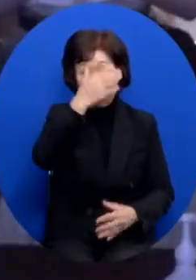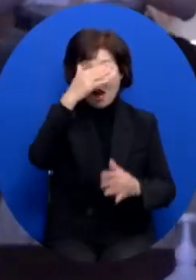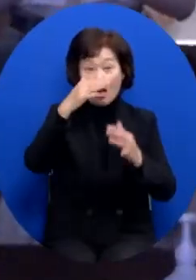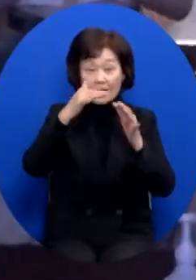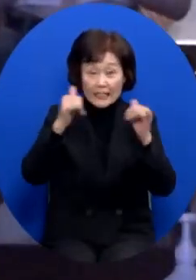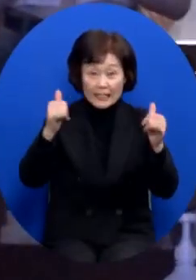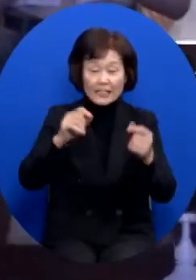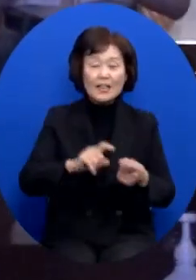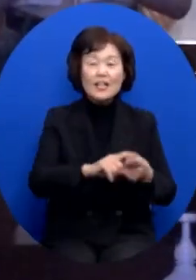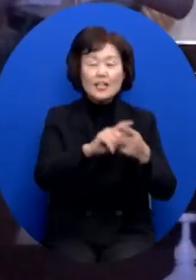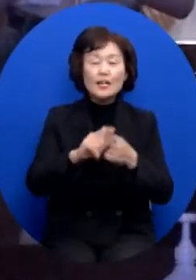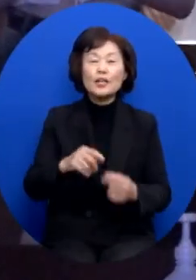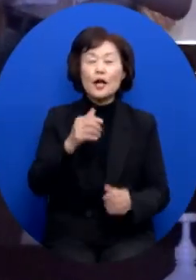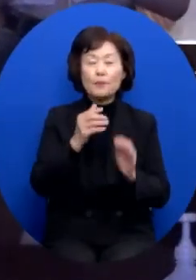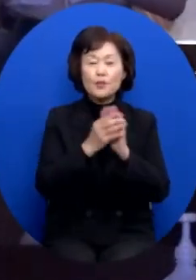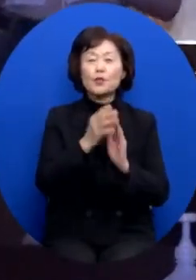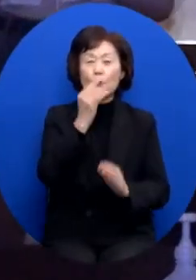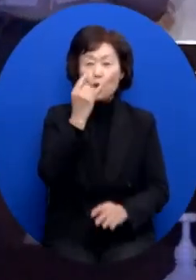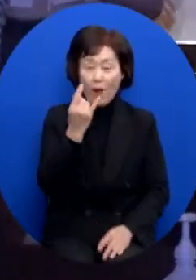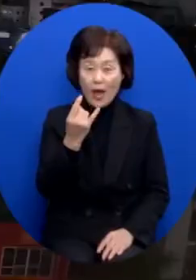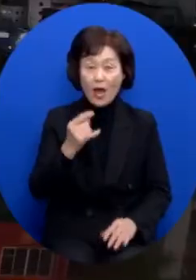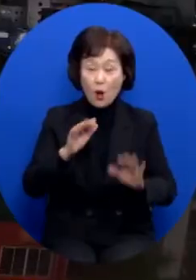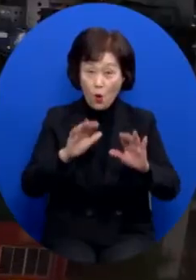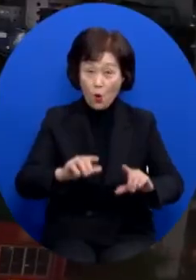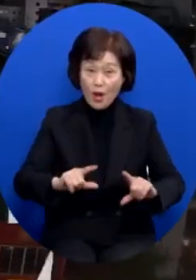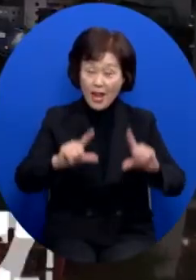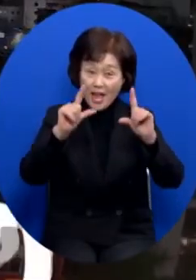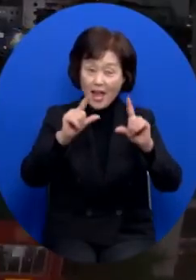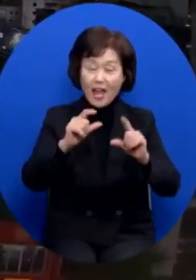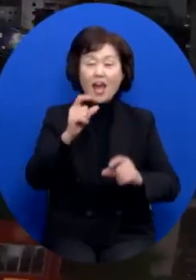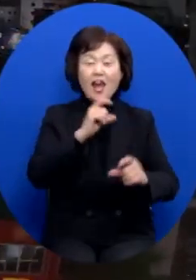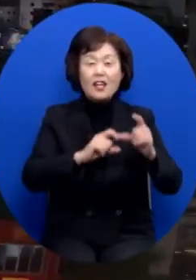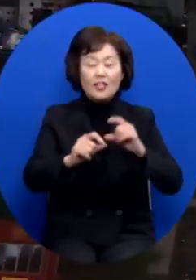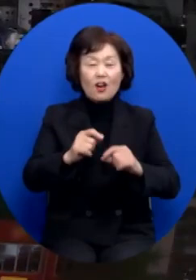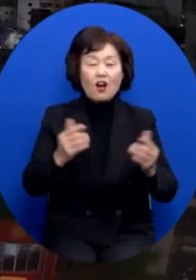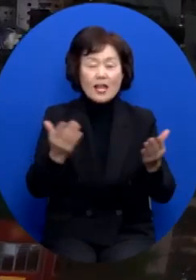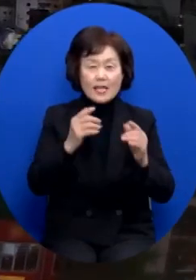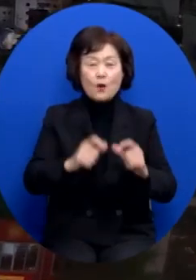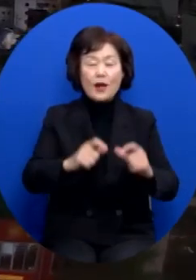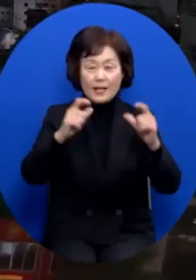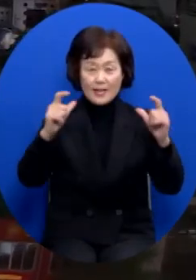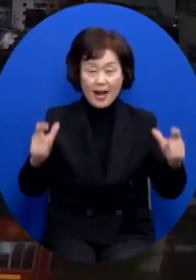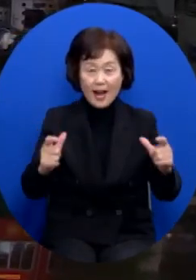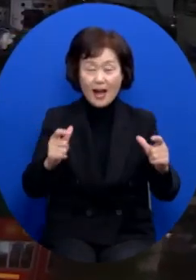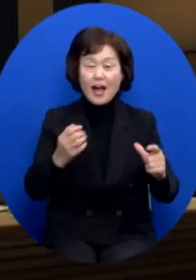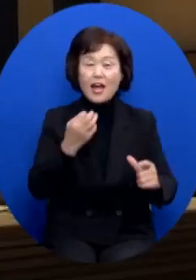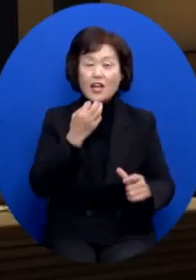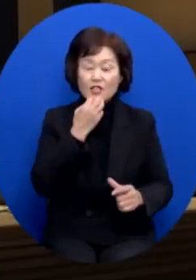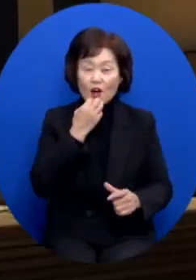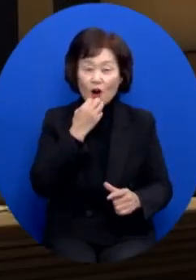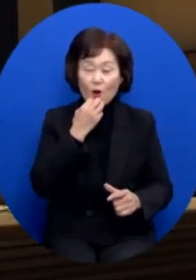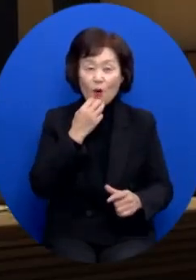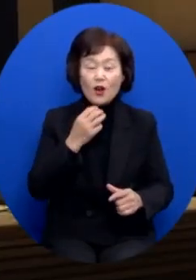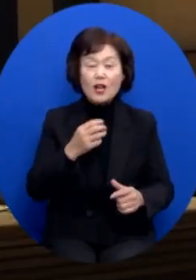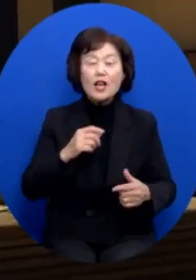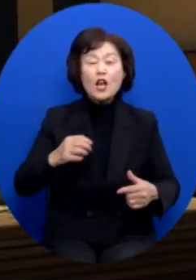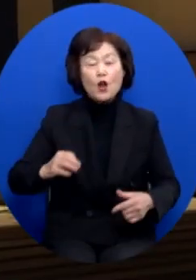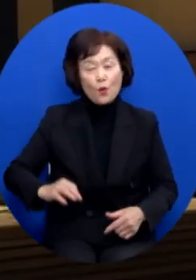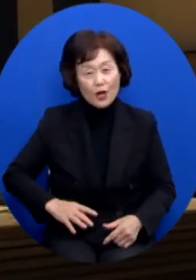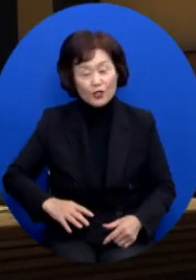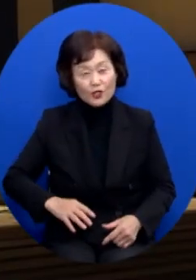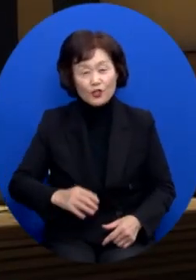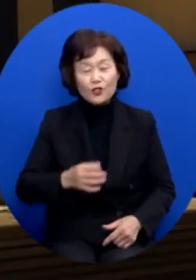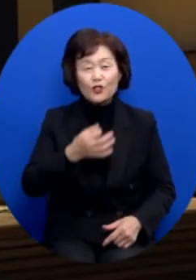청년연합기도회 뉴스원크라이가 올해 사역을 더 확장해 서울을 넘어 전북 익산과 강원 원주, 특히 호주 시드니를